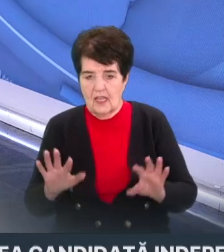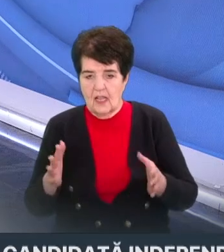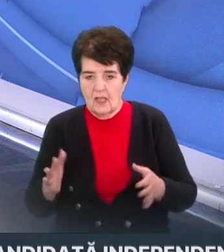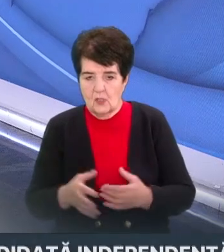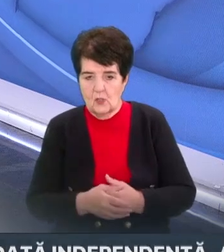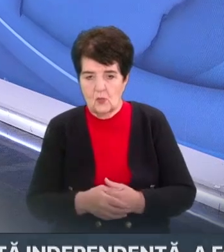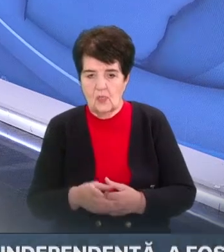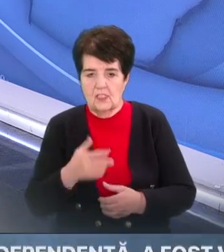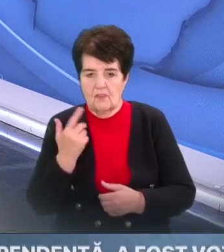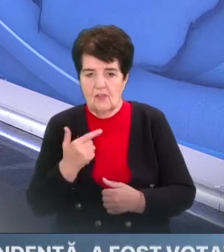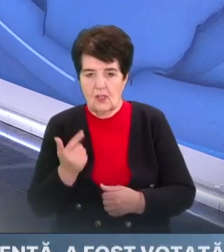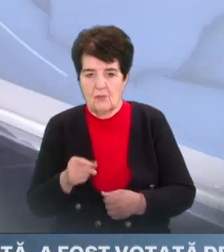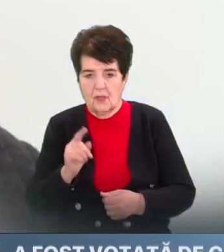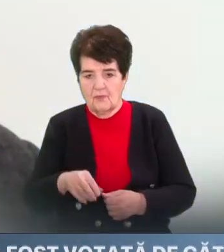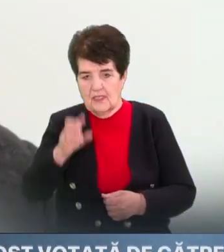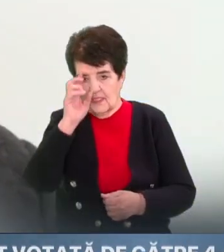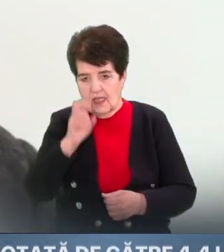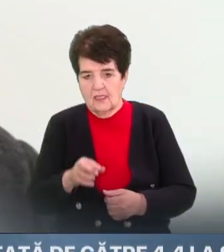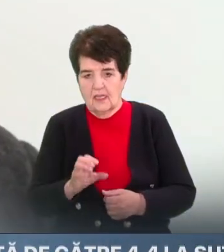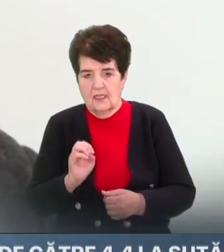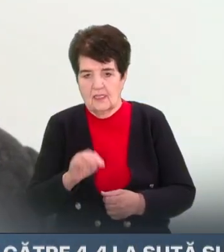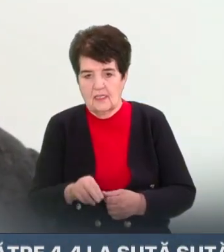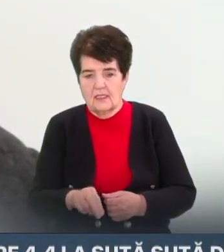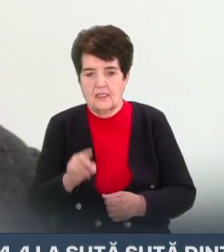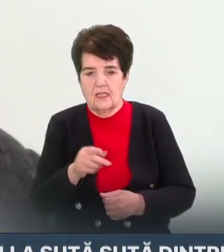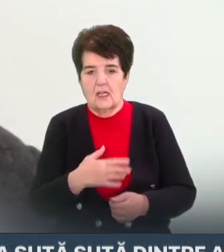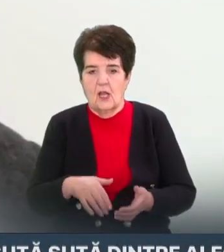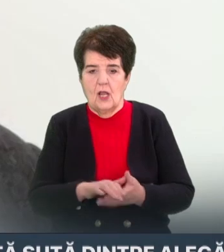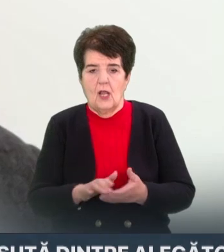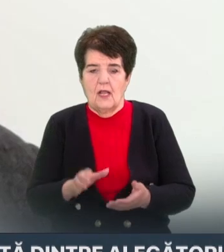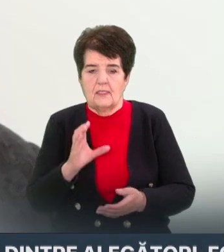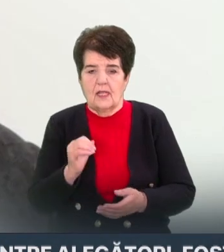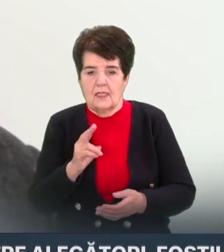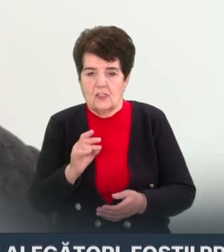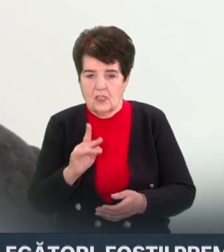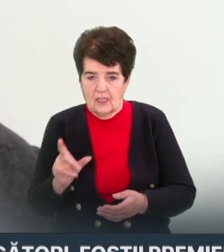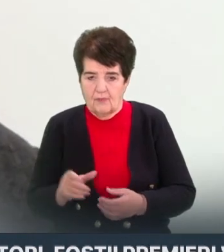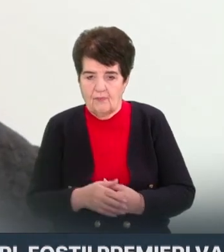de conducerile statelor din Est, există probleme cu comunicarea strategică. Dar